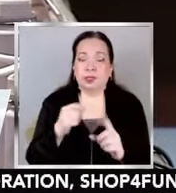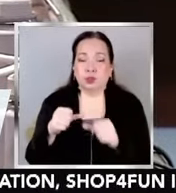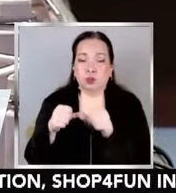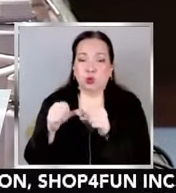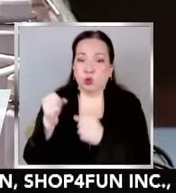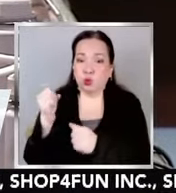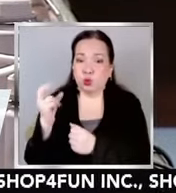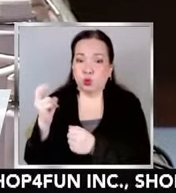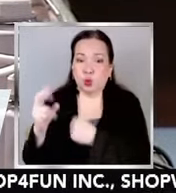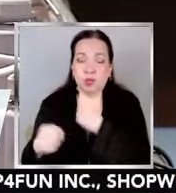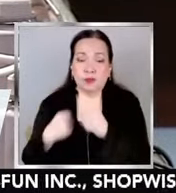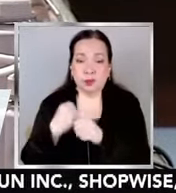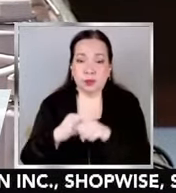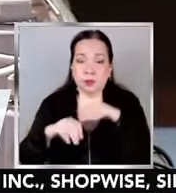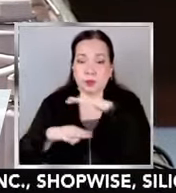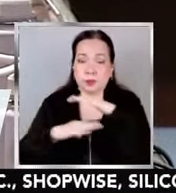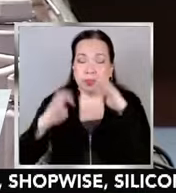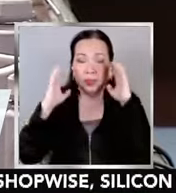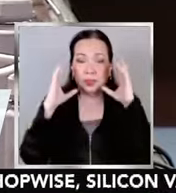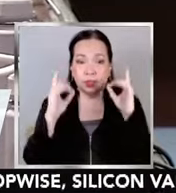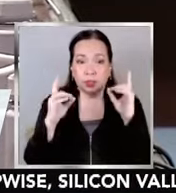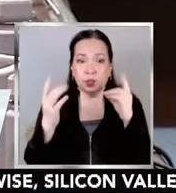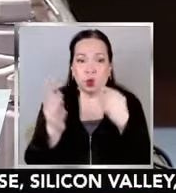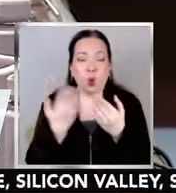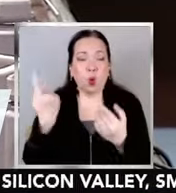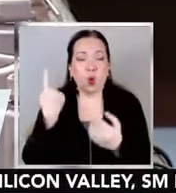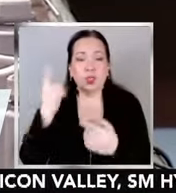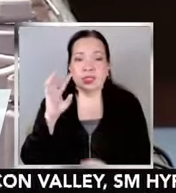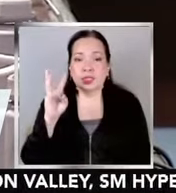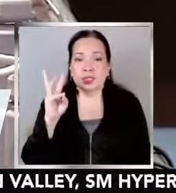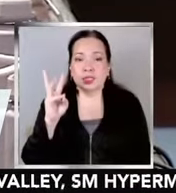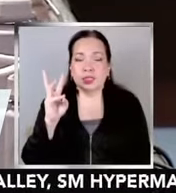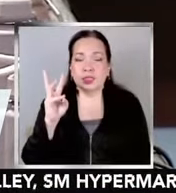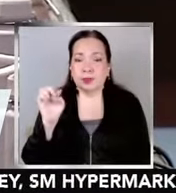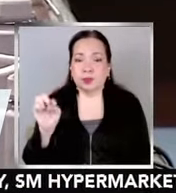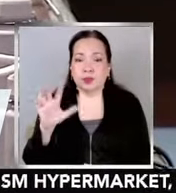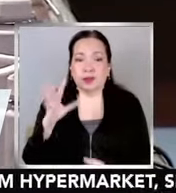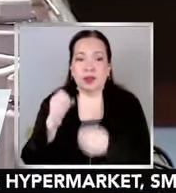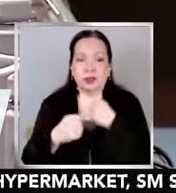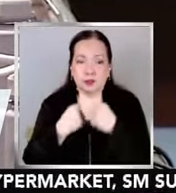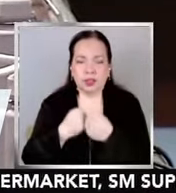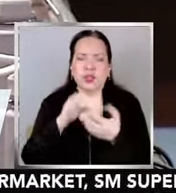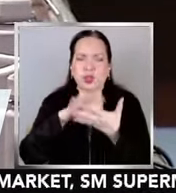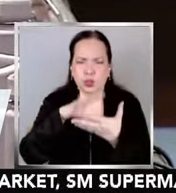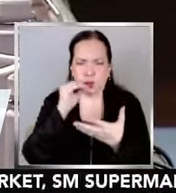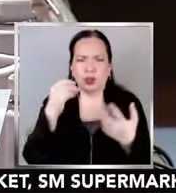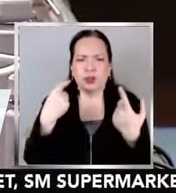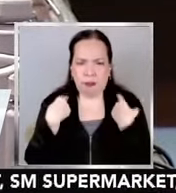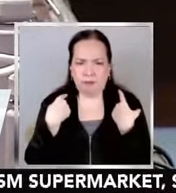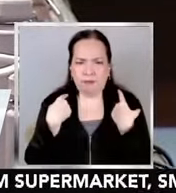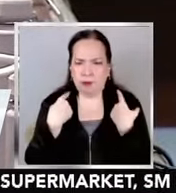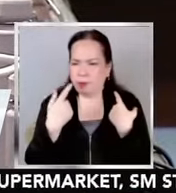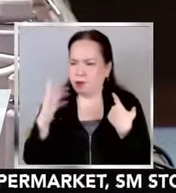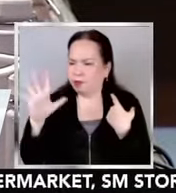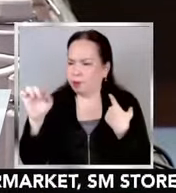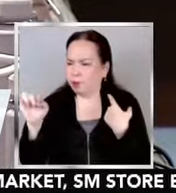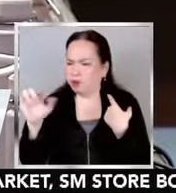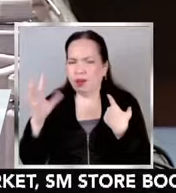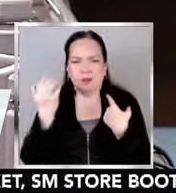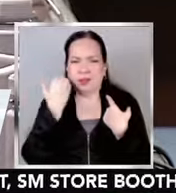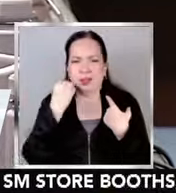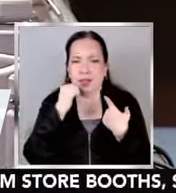basic education, only 6.5 years is being learned by that same learner. Only 2/3 of students